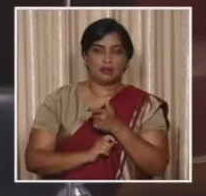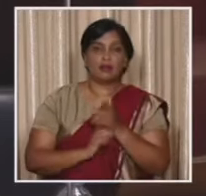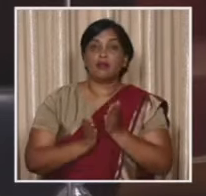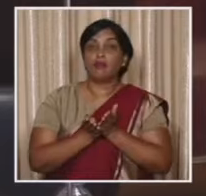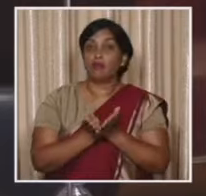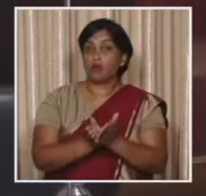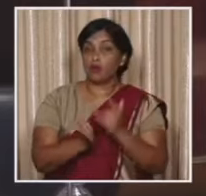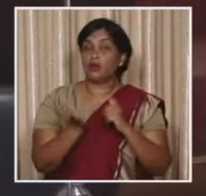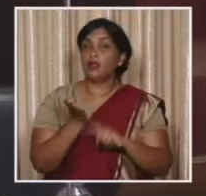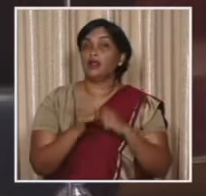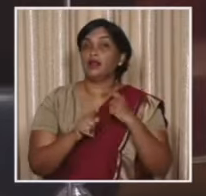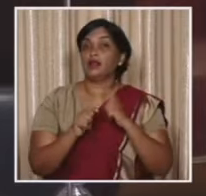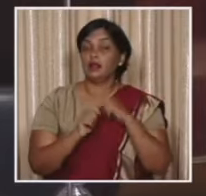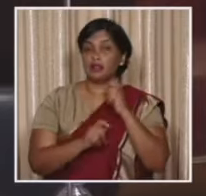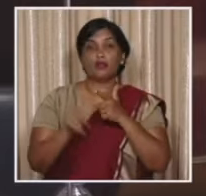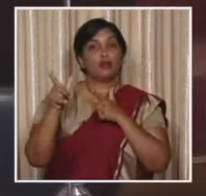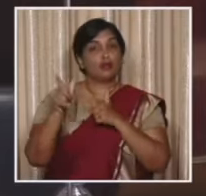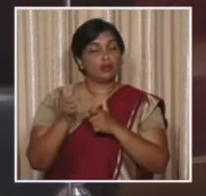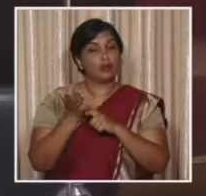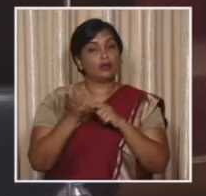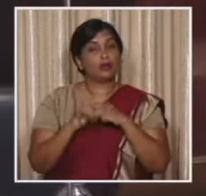ඔරුබද්ද තුවක්කු බද්ද